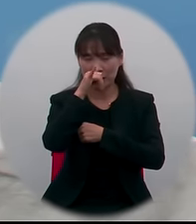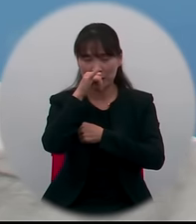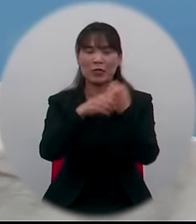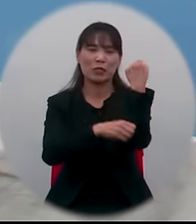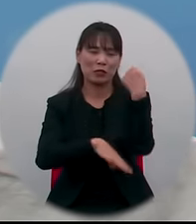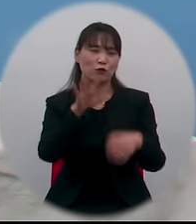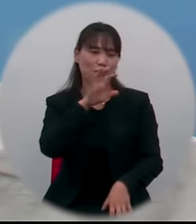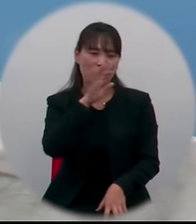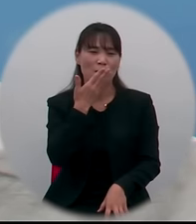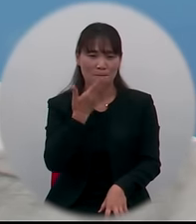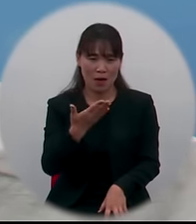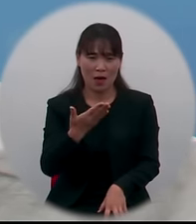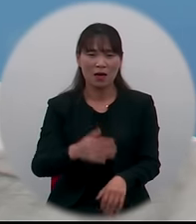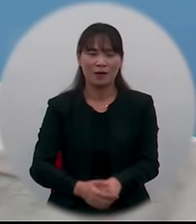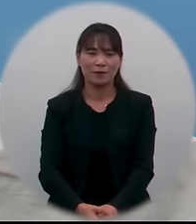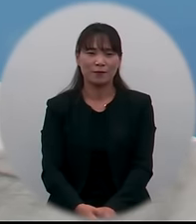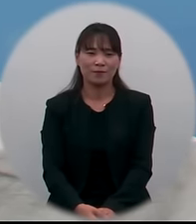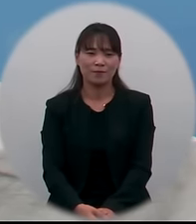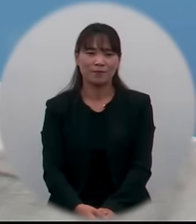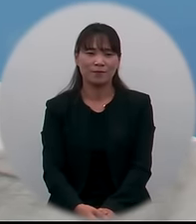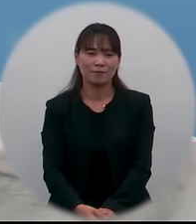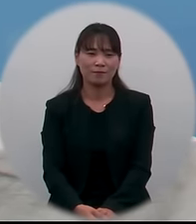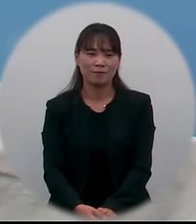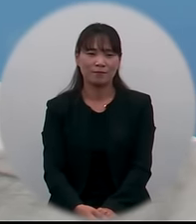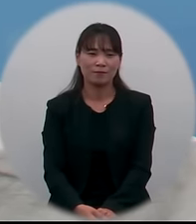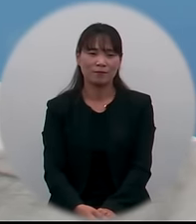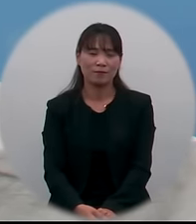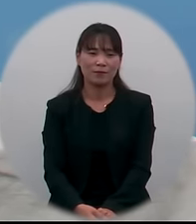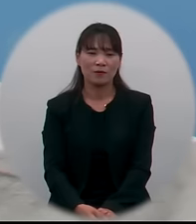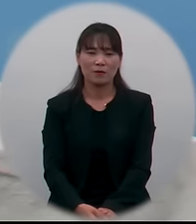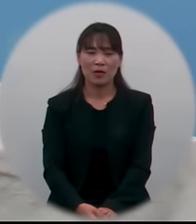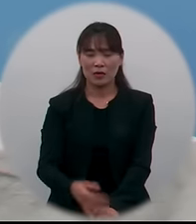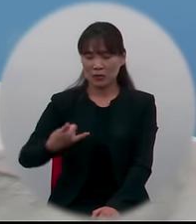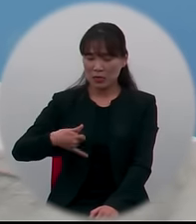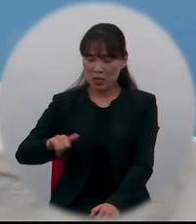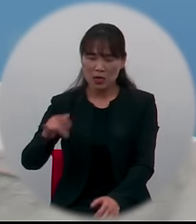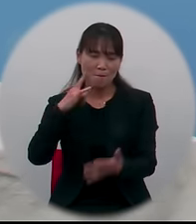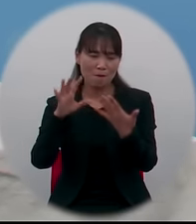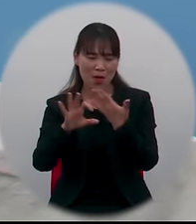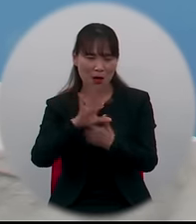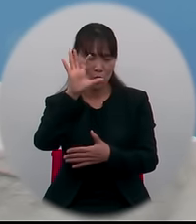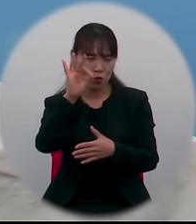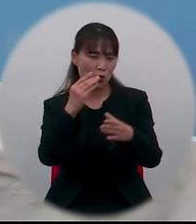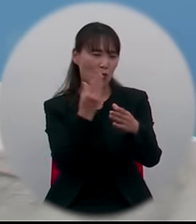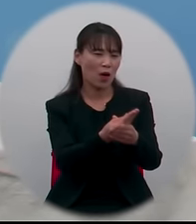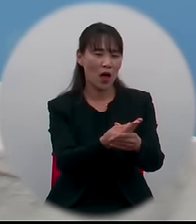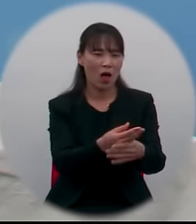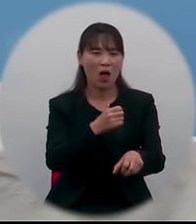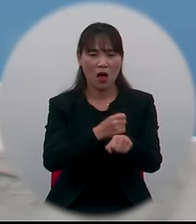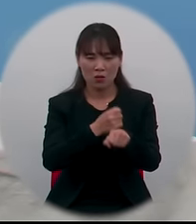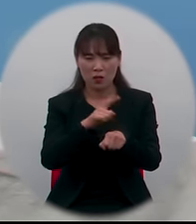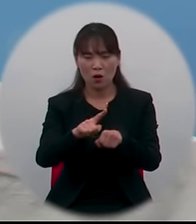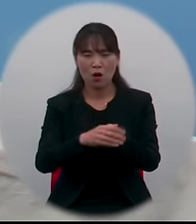그런 기초 훈련을 하기에 매우 도움이 되는 프로그램이라고 할 수 있겠습니다 자 거기다가 아이들이 만약에 현질